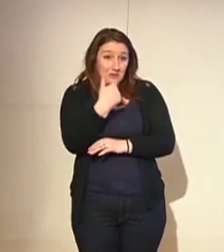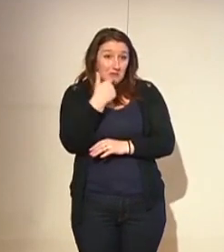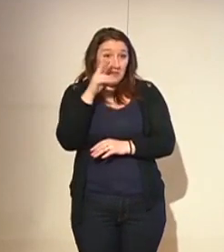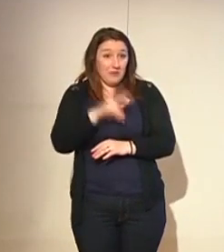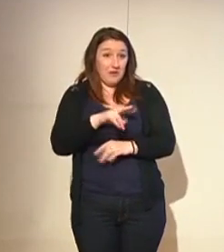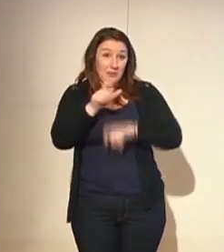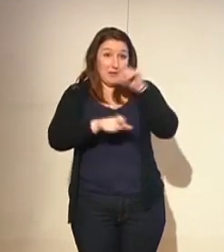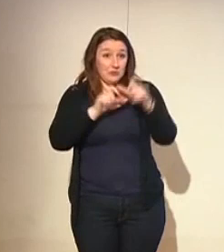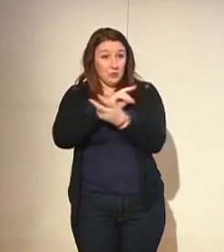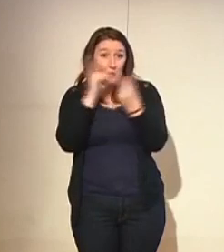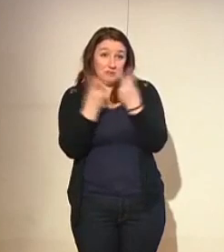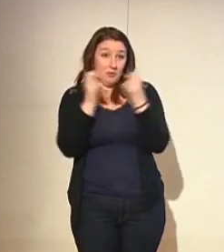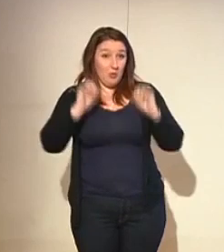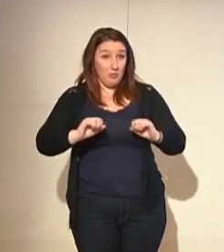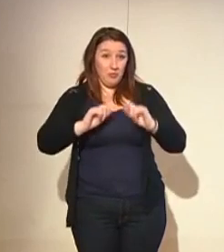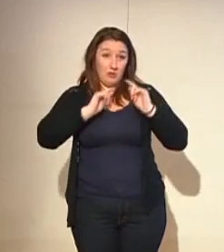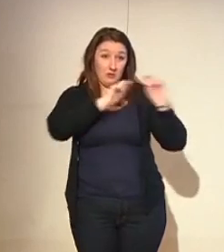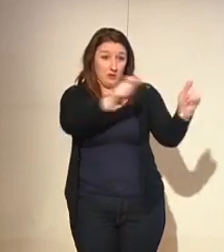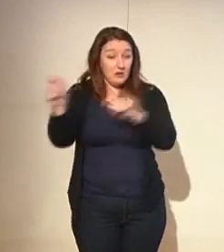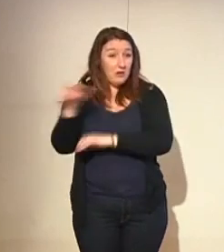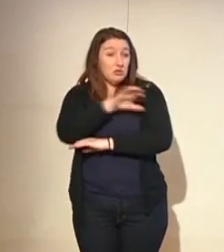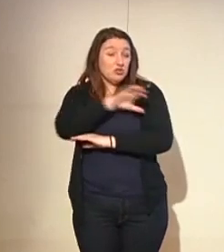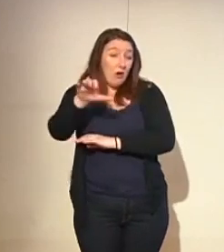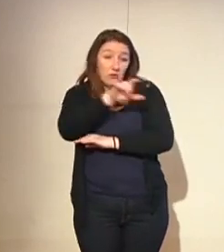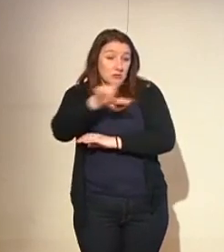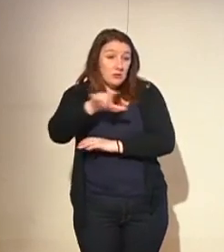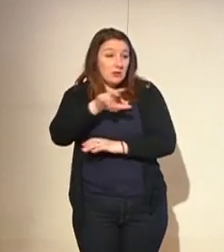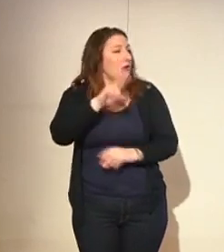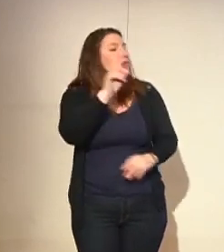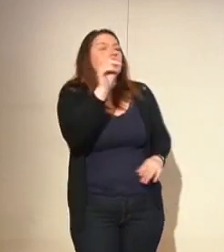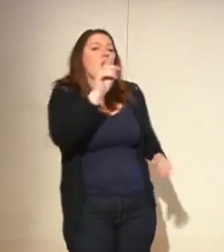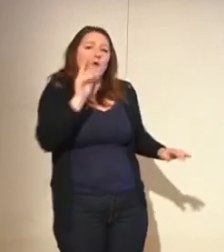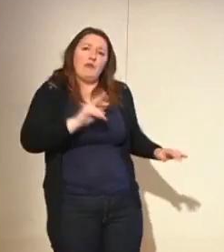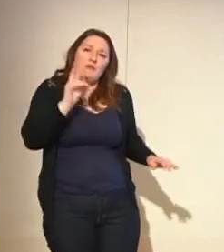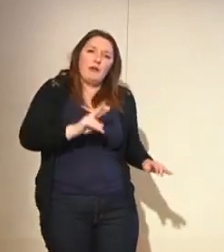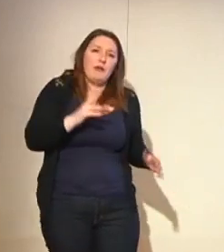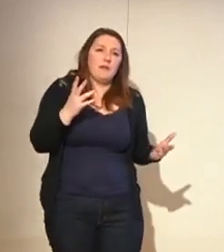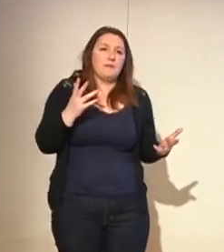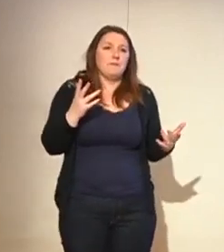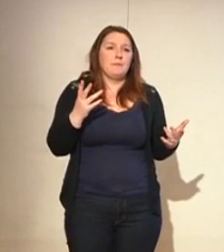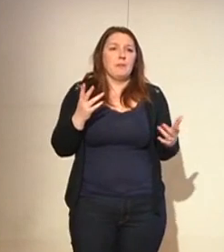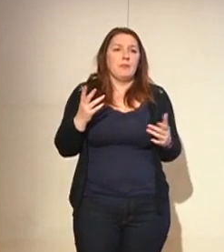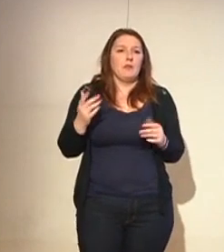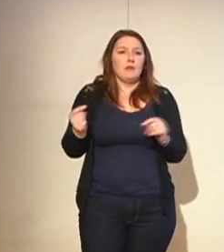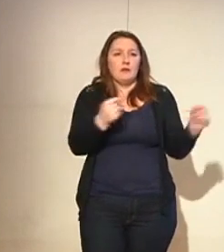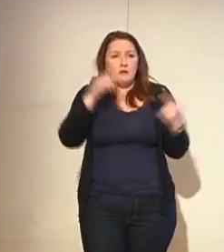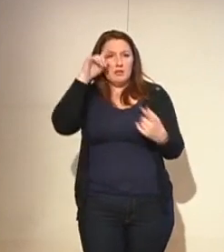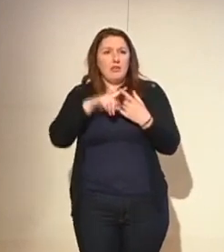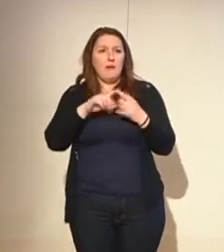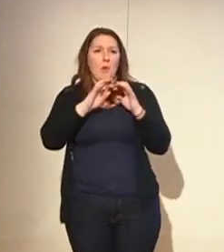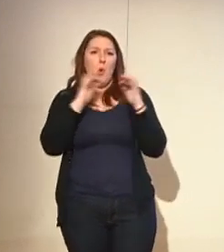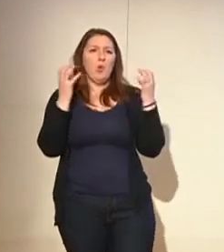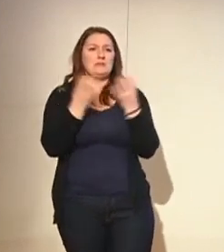de représentants à non non parce que en réalité là où il y a le le gros des votes sur les conseils des écoles le